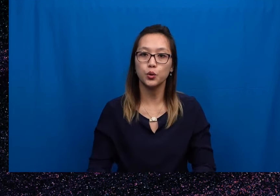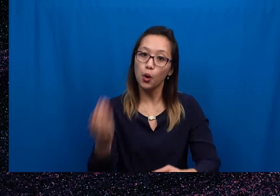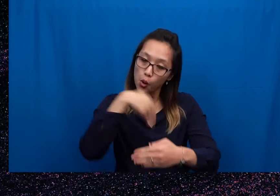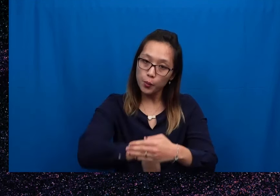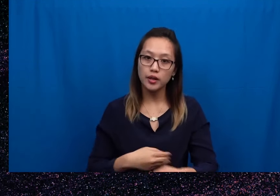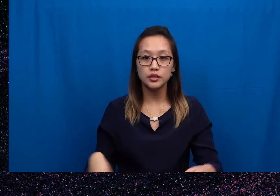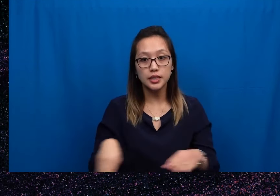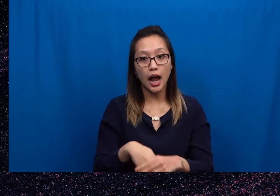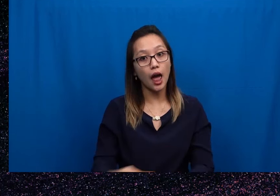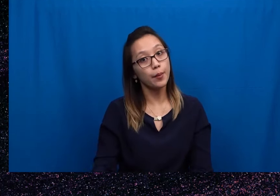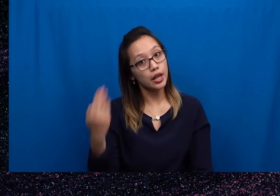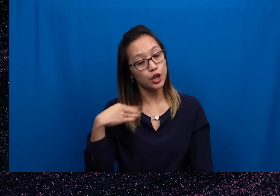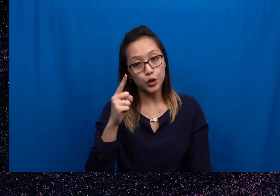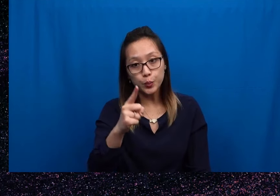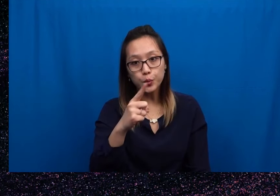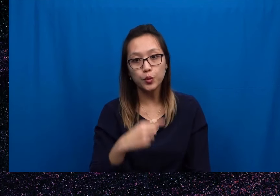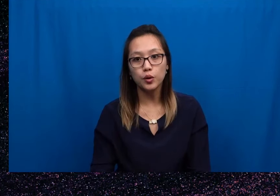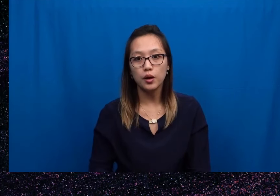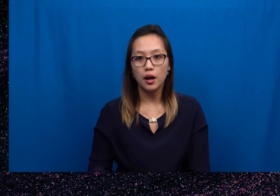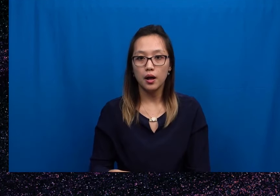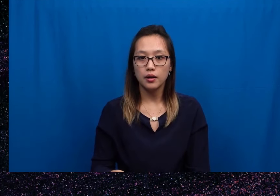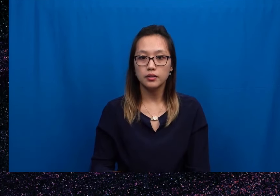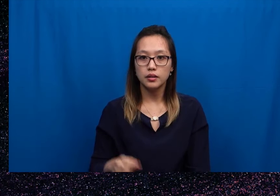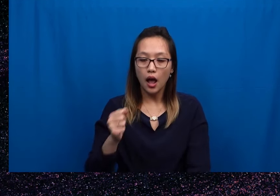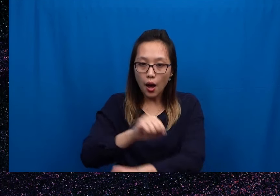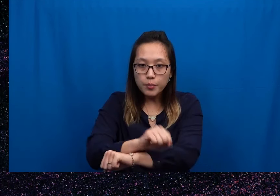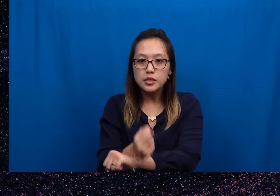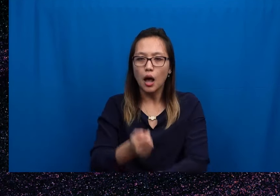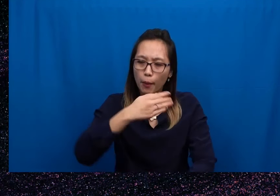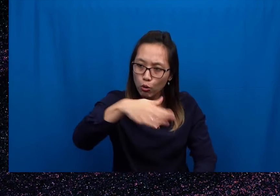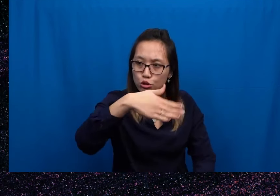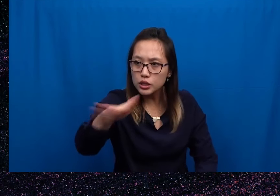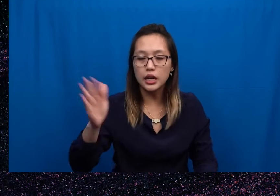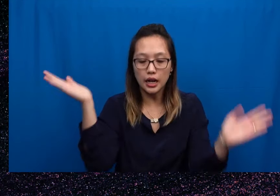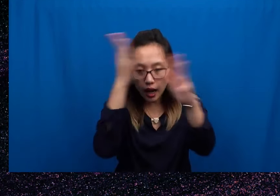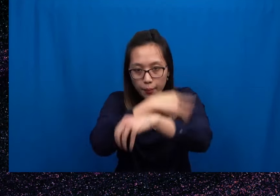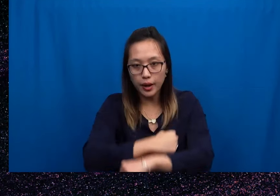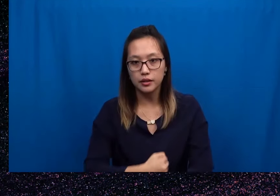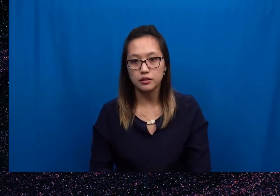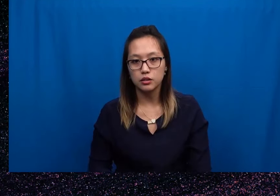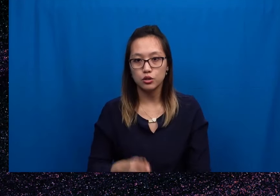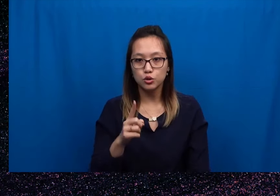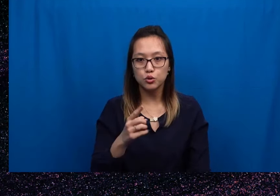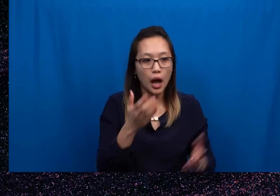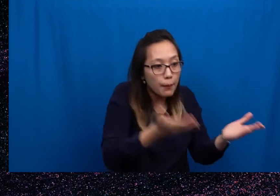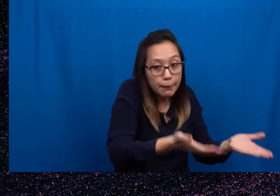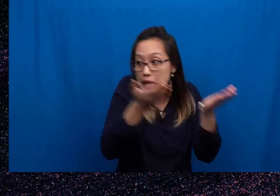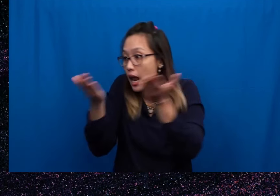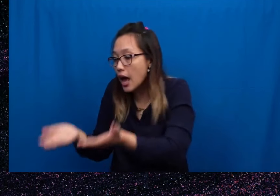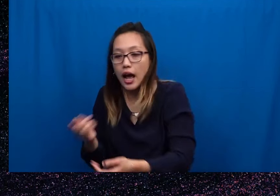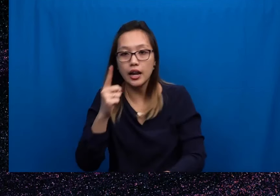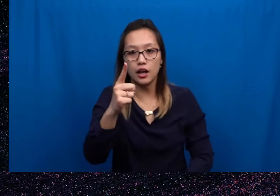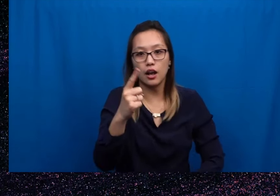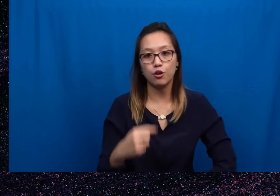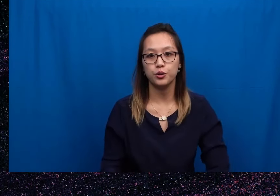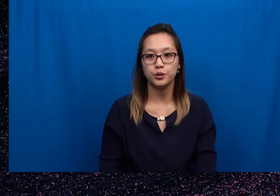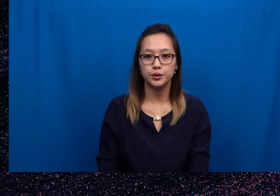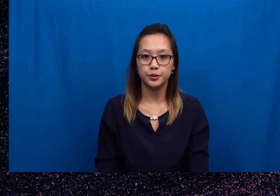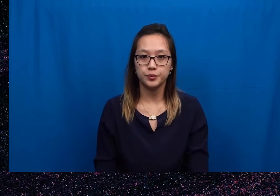mengusir kegelapan, tapi juga bisa memindahkan engkau ke dalam satu kehidupan yang